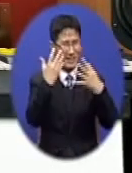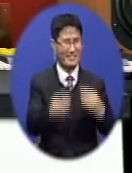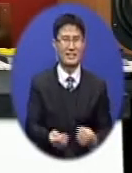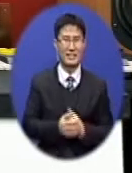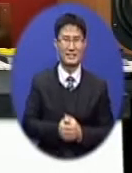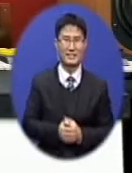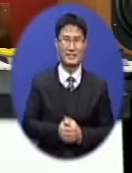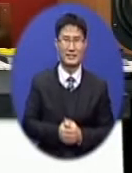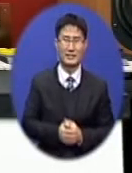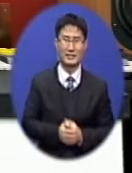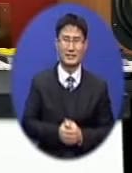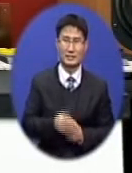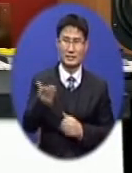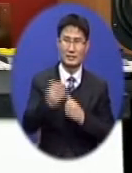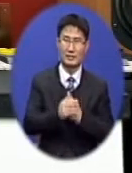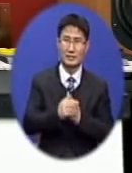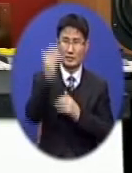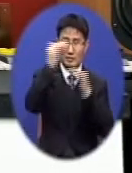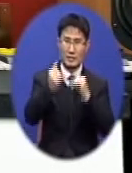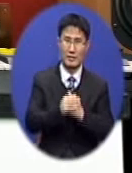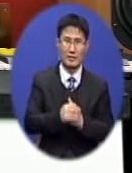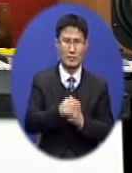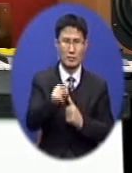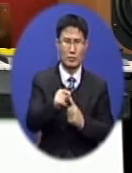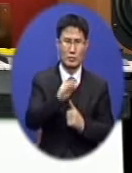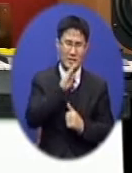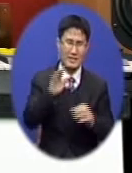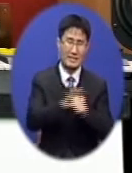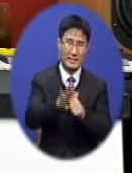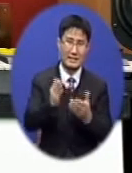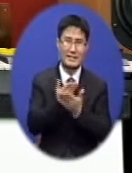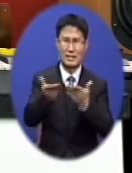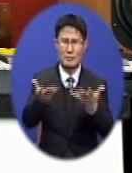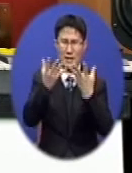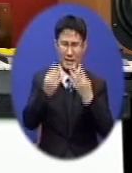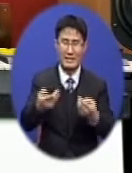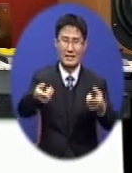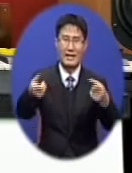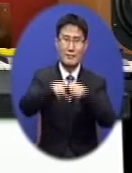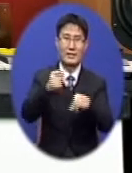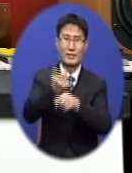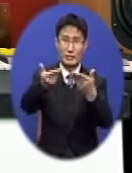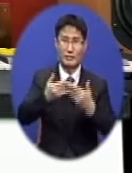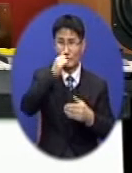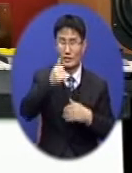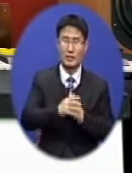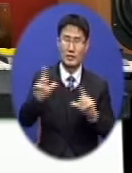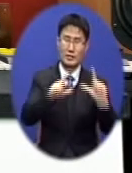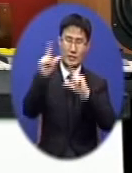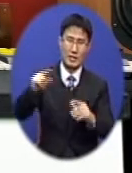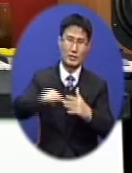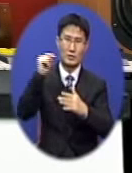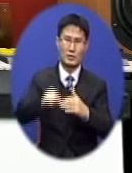하셨습니다. 김혜영 씨 그 시청자 여러분들이 네. 참 이렇게 사랑 나눔을 많이 함께 해주시는데요. 네. 생활